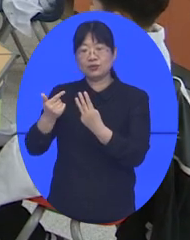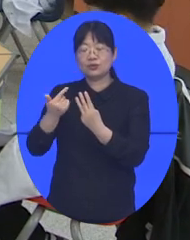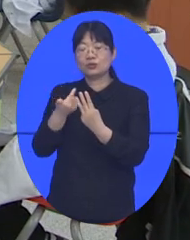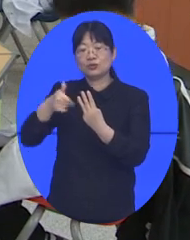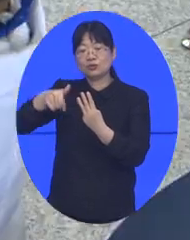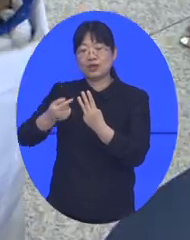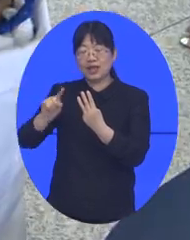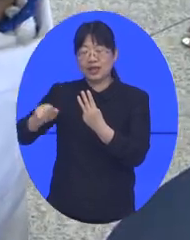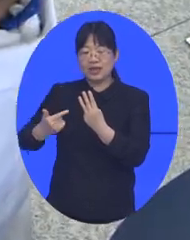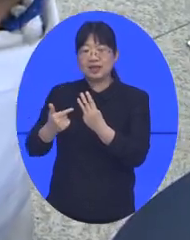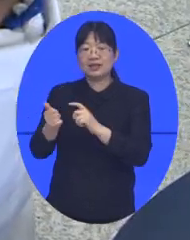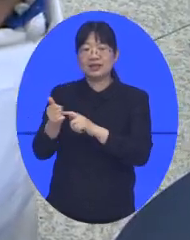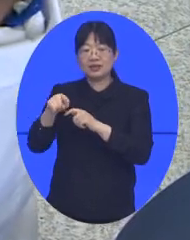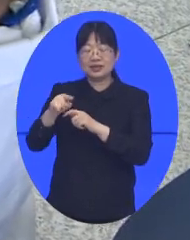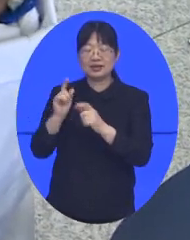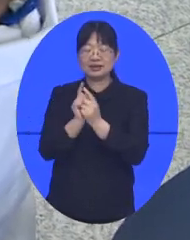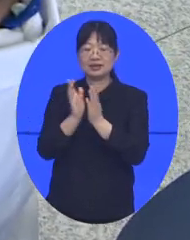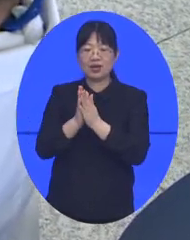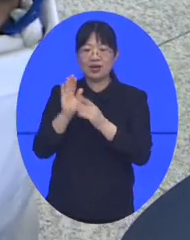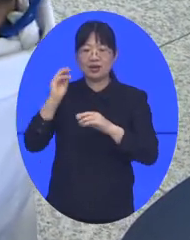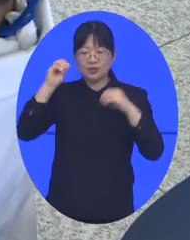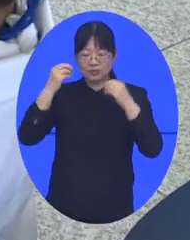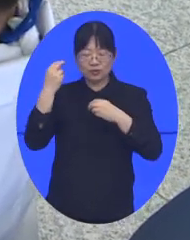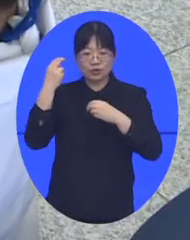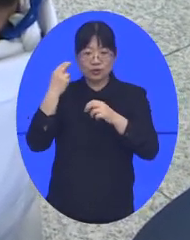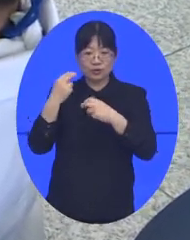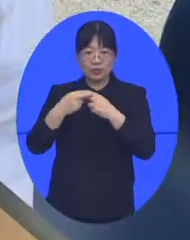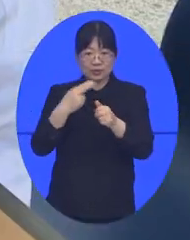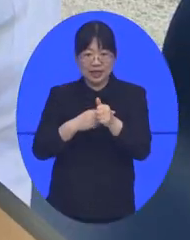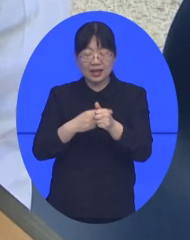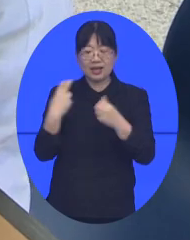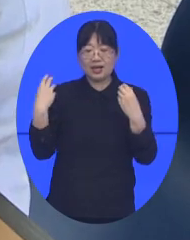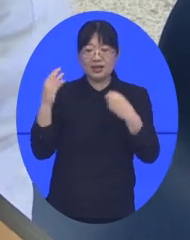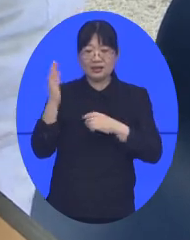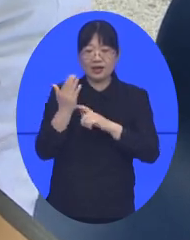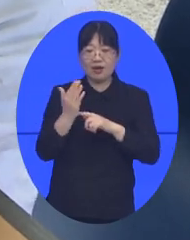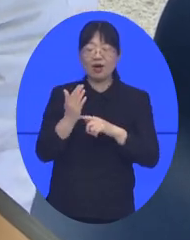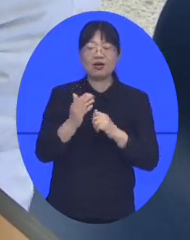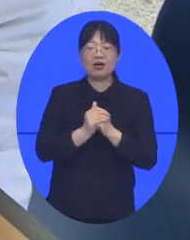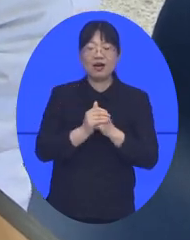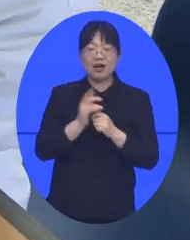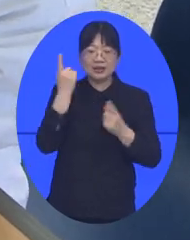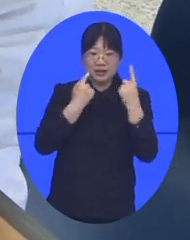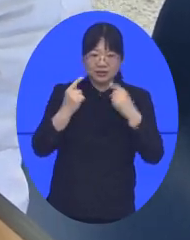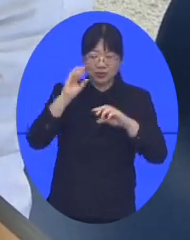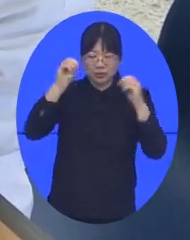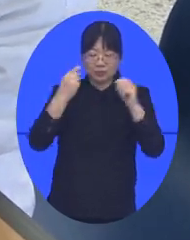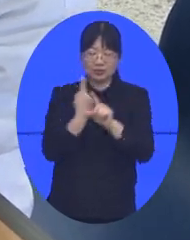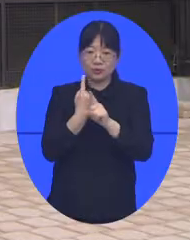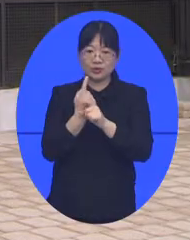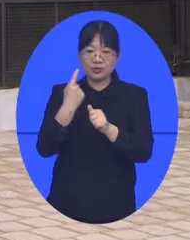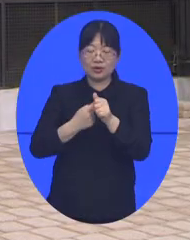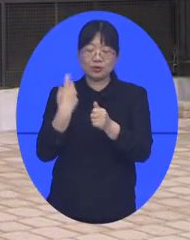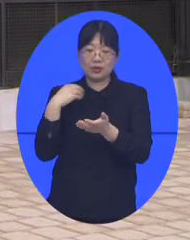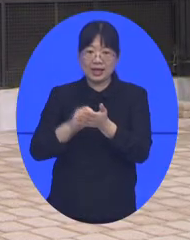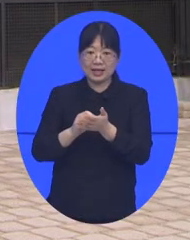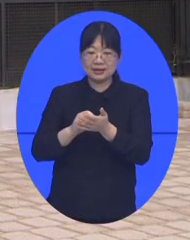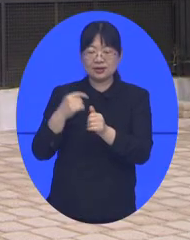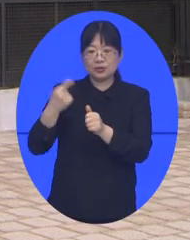직접 수의사가 되어 구조된 야생동물의 치료와 재화를 돕고 자연으로 돌아가는 과정을 교육합니다